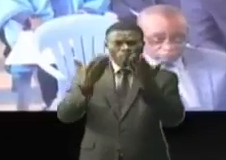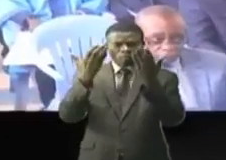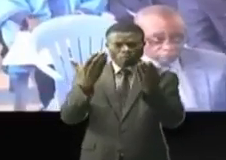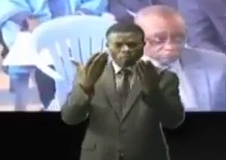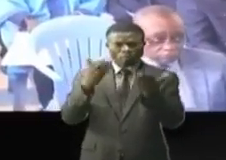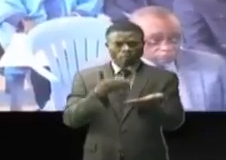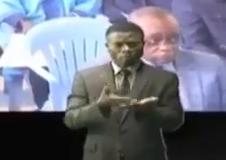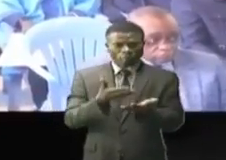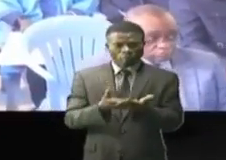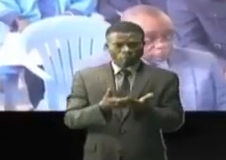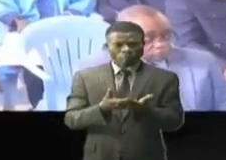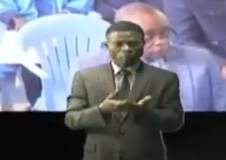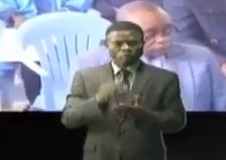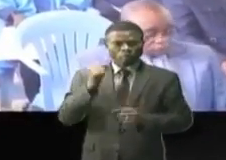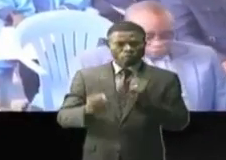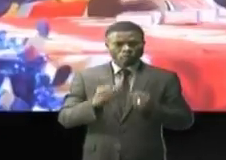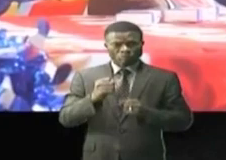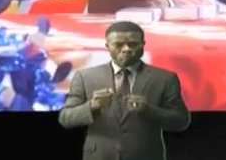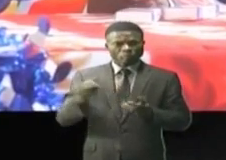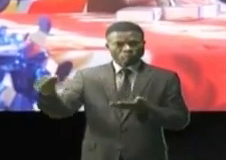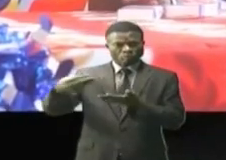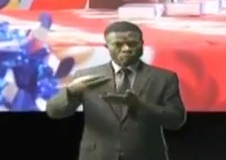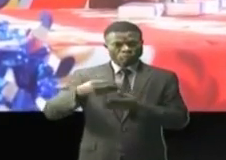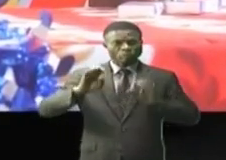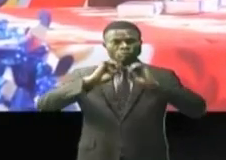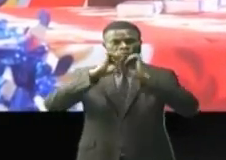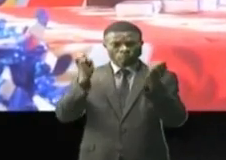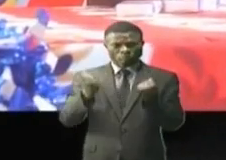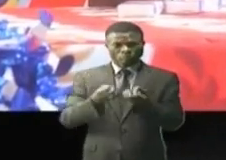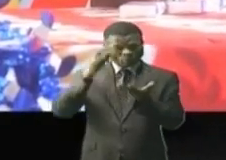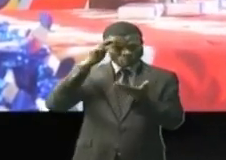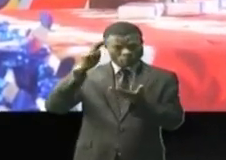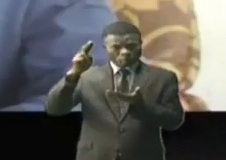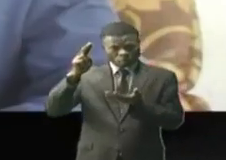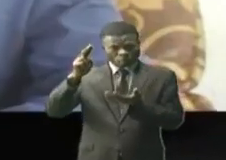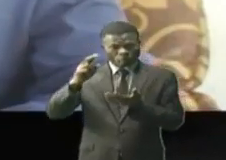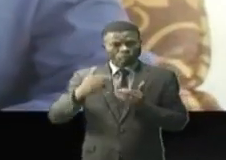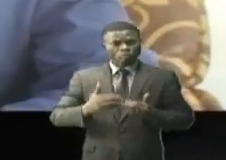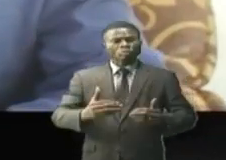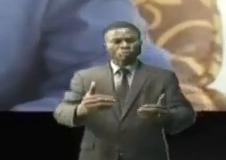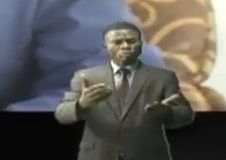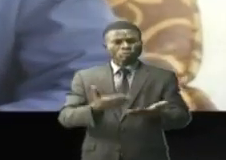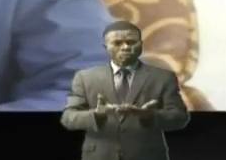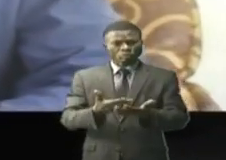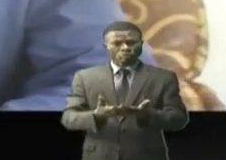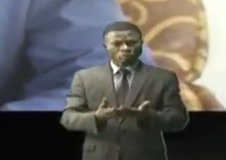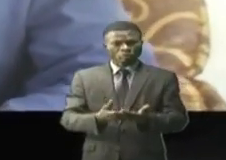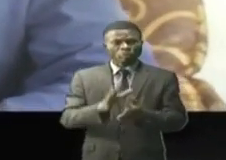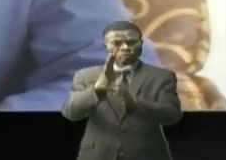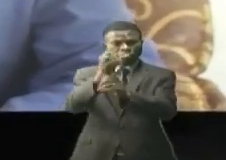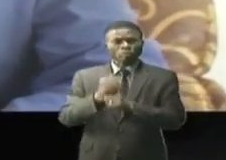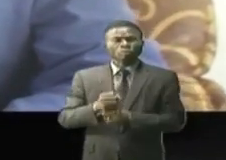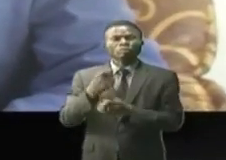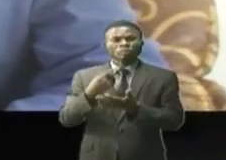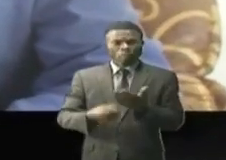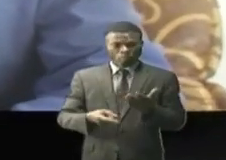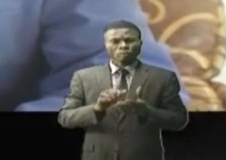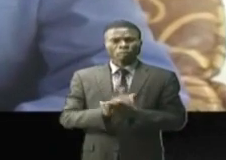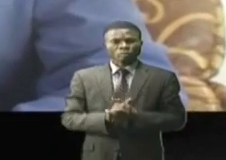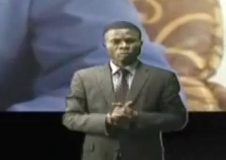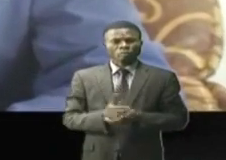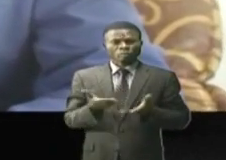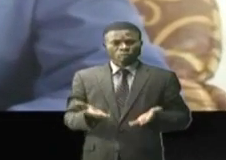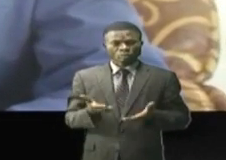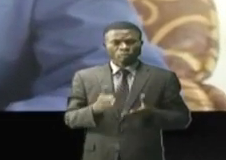précise que les efforts de la viabilisation de cette institution devront se poursuivre. Ce que nous avons hérité à Kamaï,